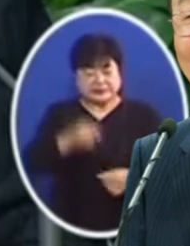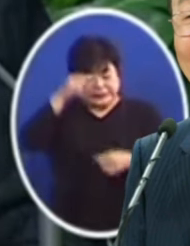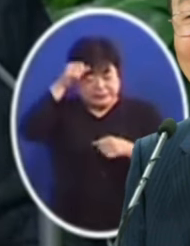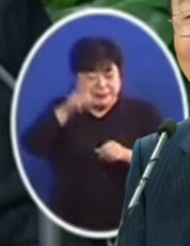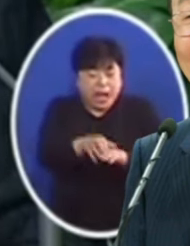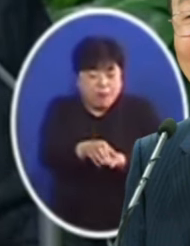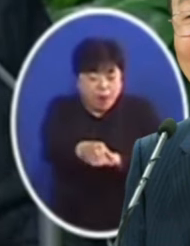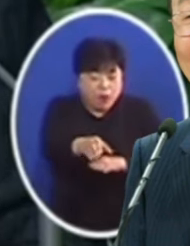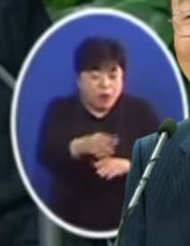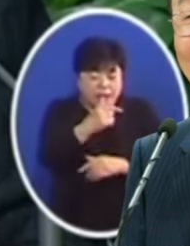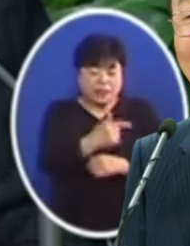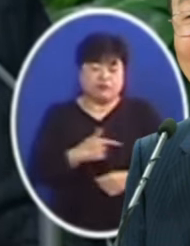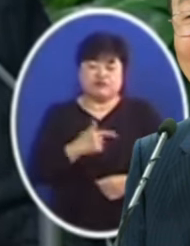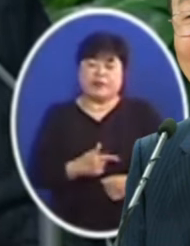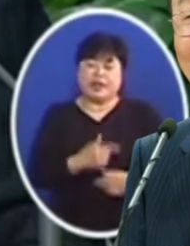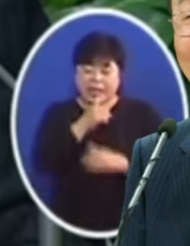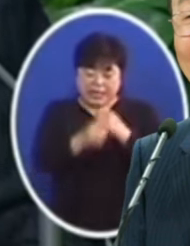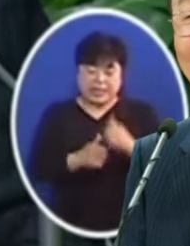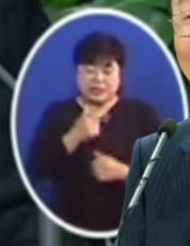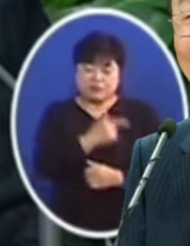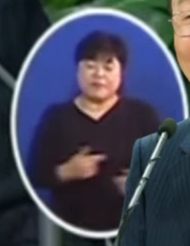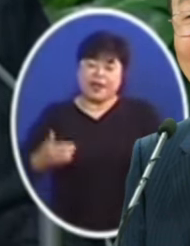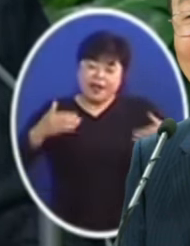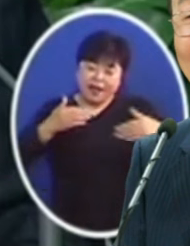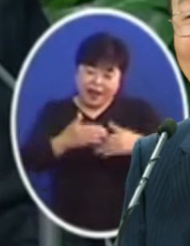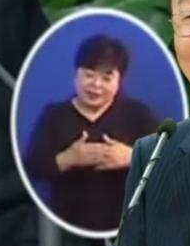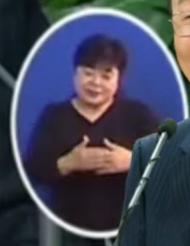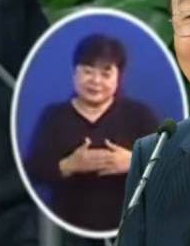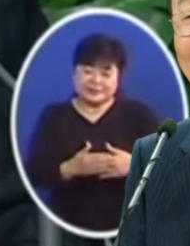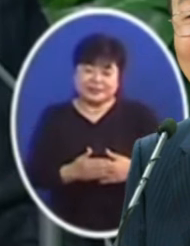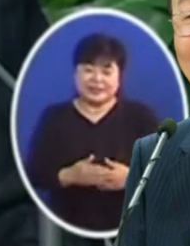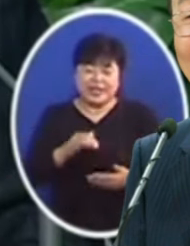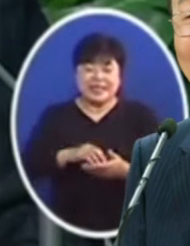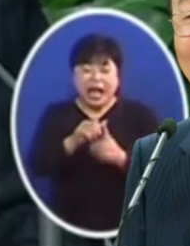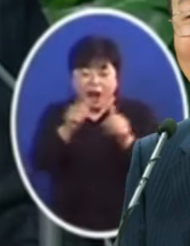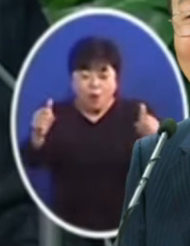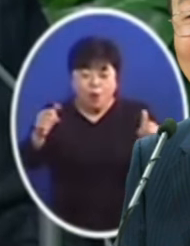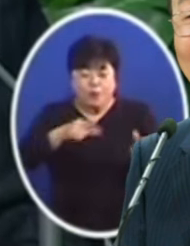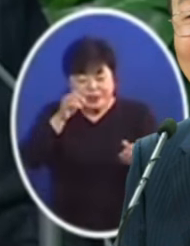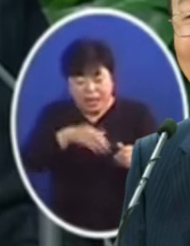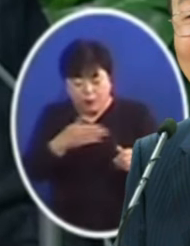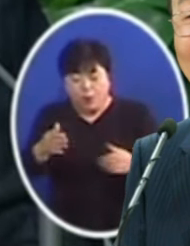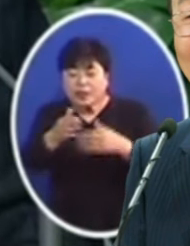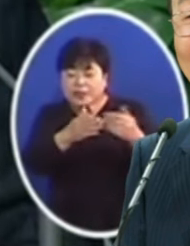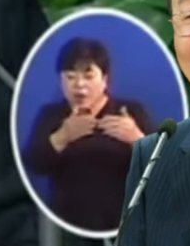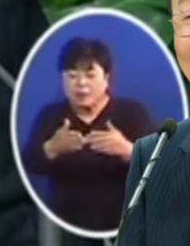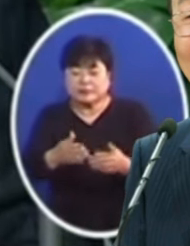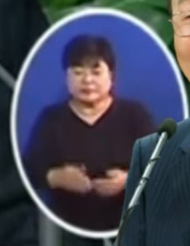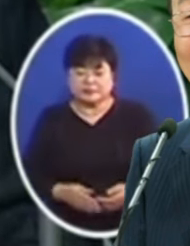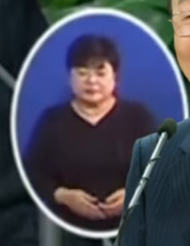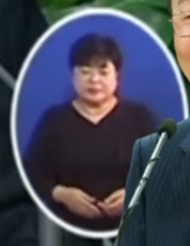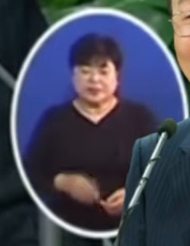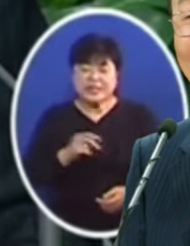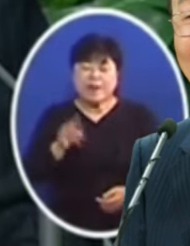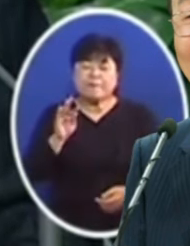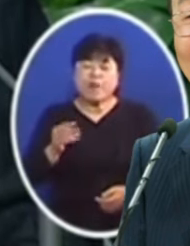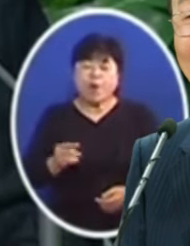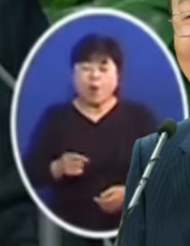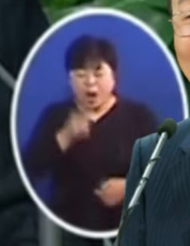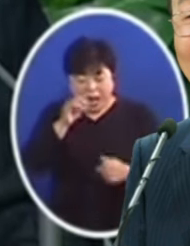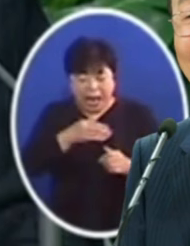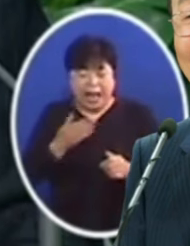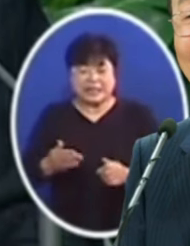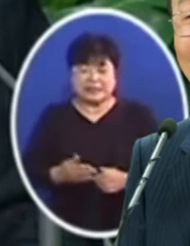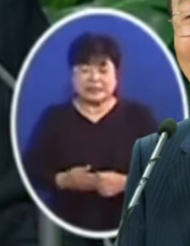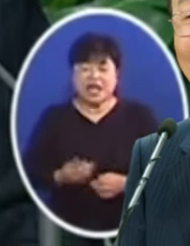벗고 하나님 품에 안긴 것입니다. 야곱의 야복강의 체험도 한 가지인 것입니다. 그가 야복강에서 형이